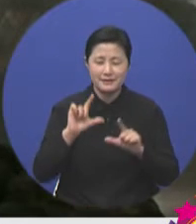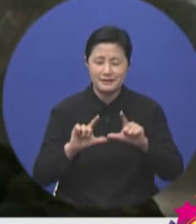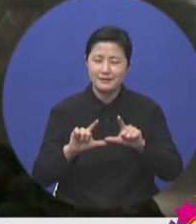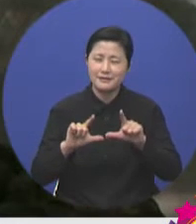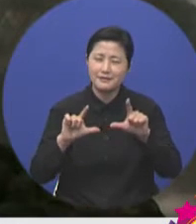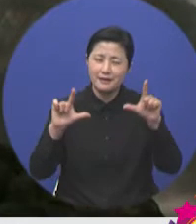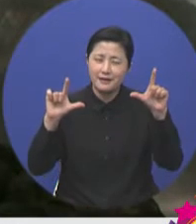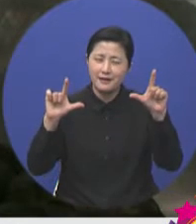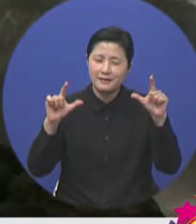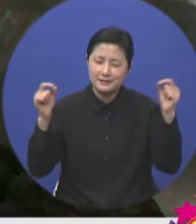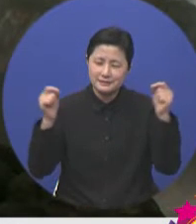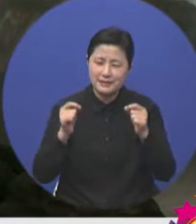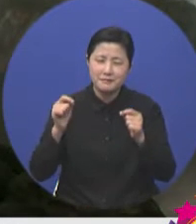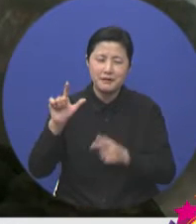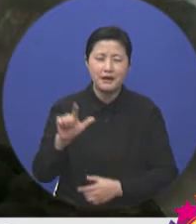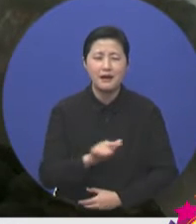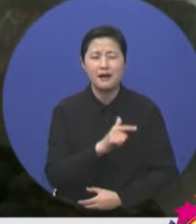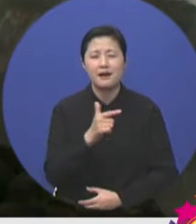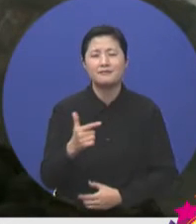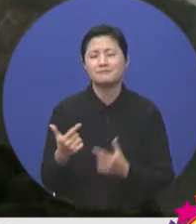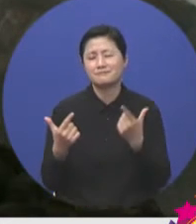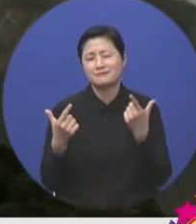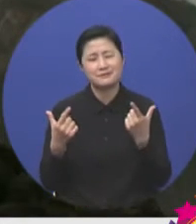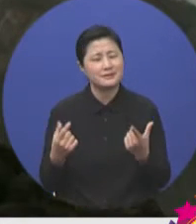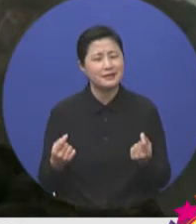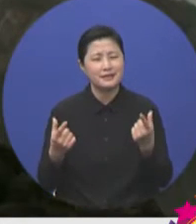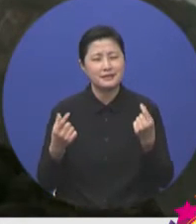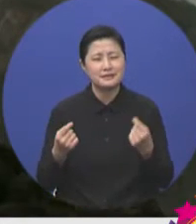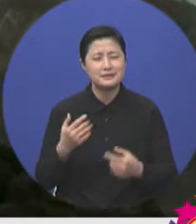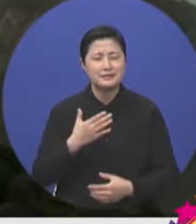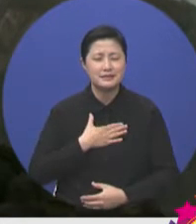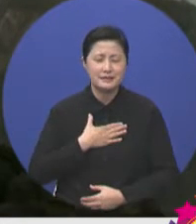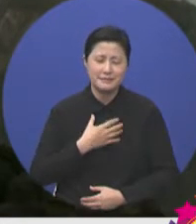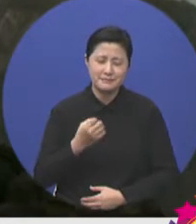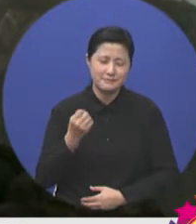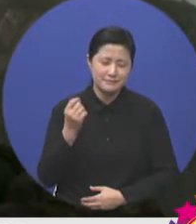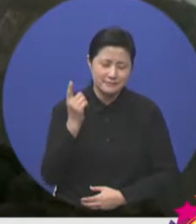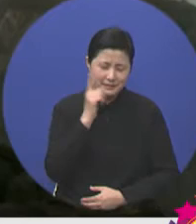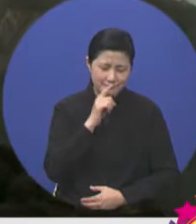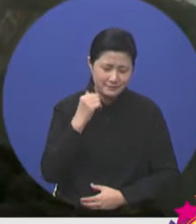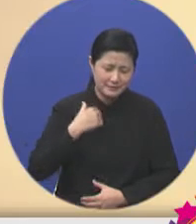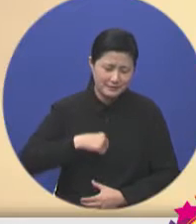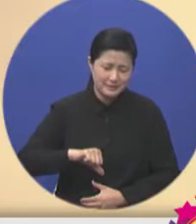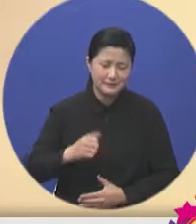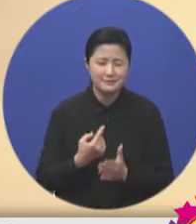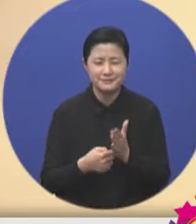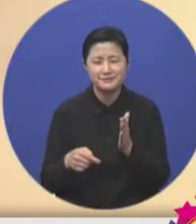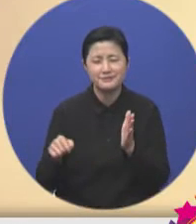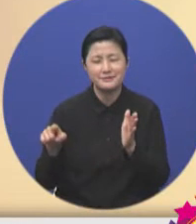백날을 하루같이 이 못난 자식에